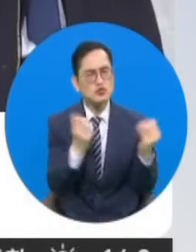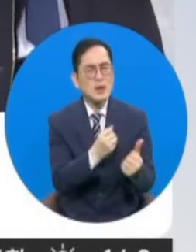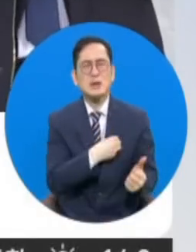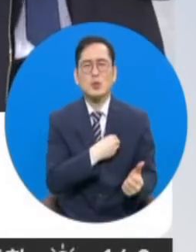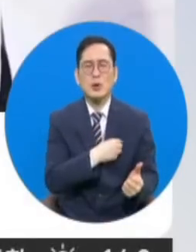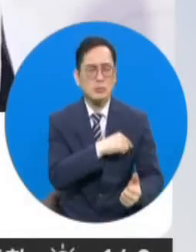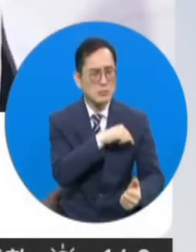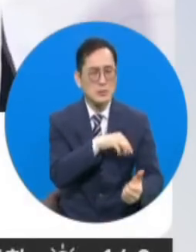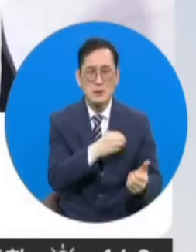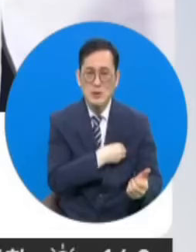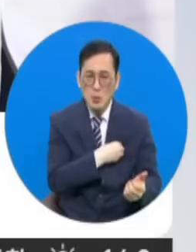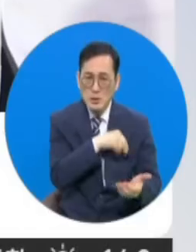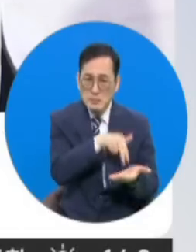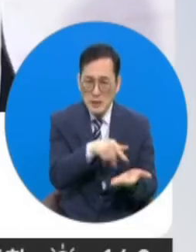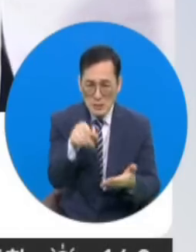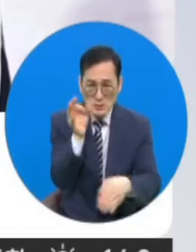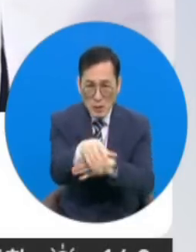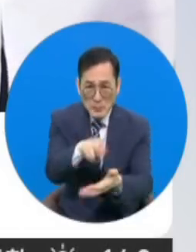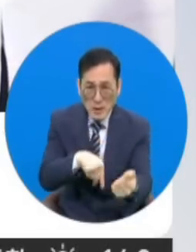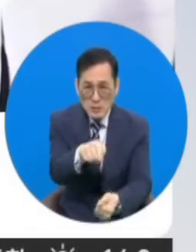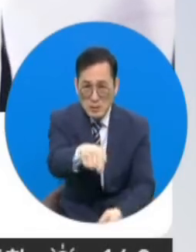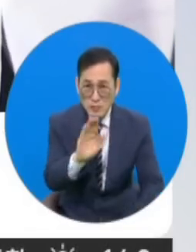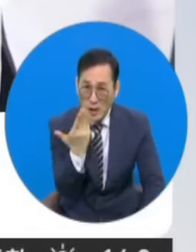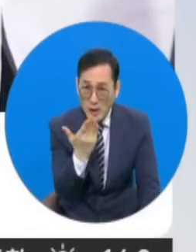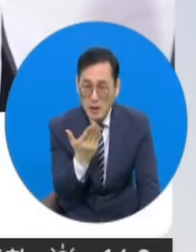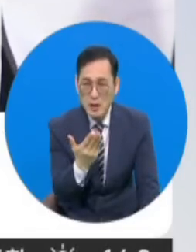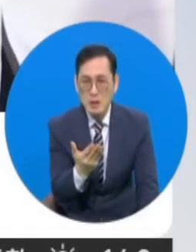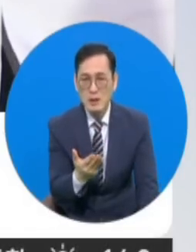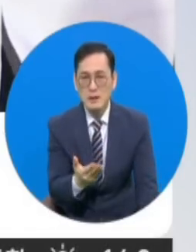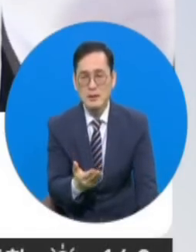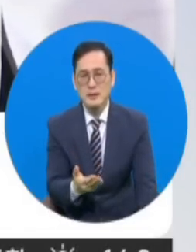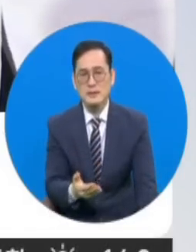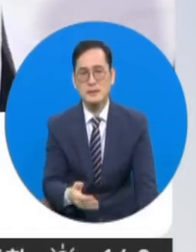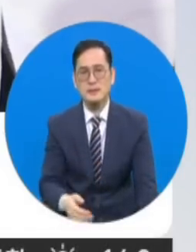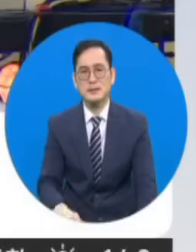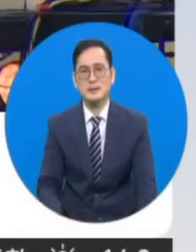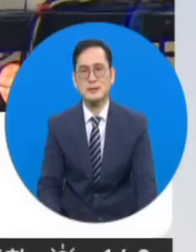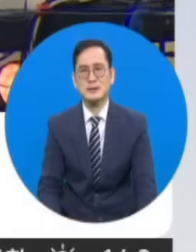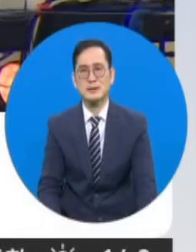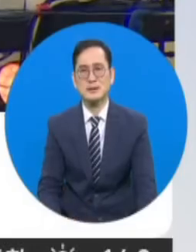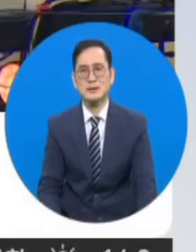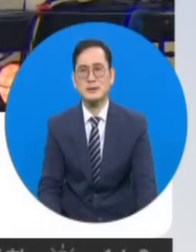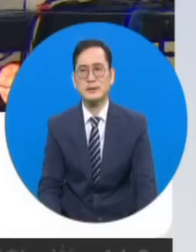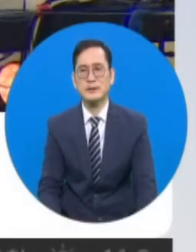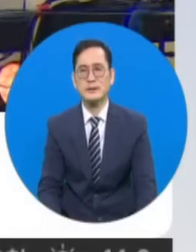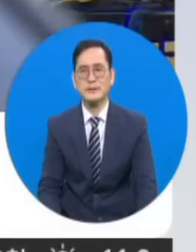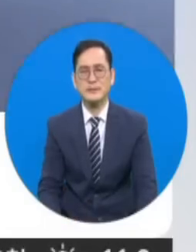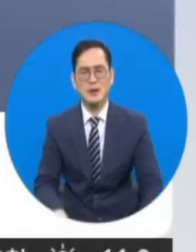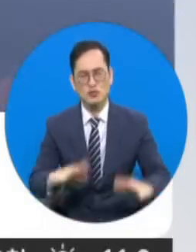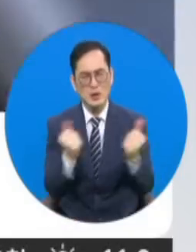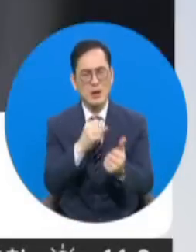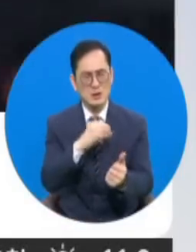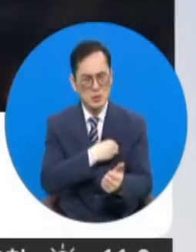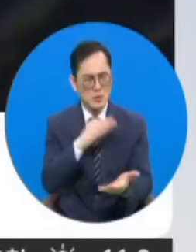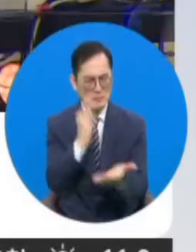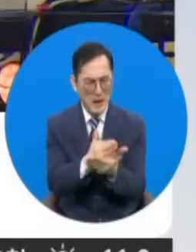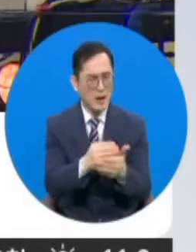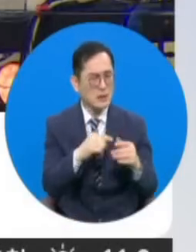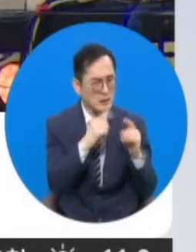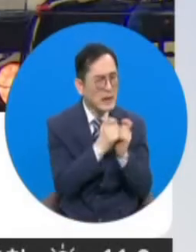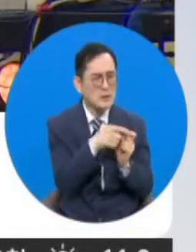누가 뭐라고 합니까 뭐 자기가 어떻게든 여러가지 정보들을 어디서 어디서 얻어가지고 요즘은 뭐 돈 내고 정보를 사는 경우도 있으니까